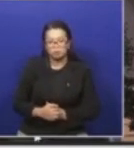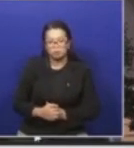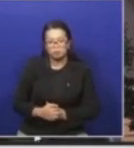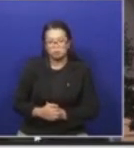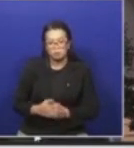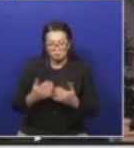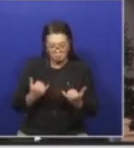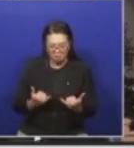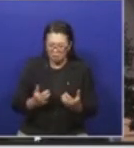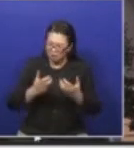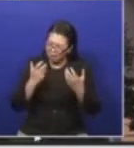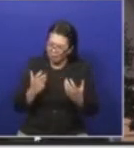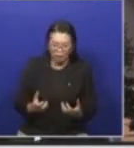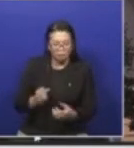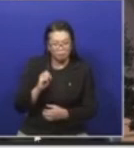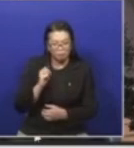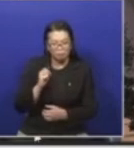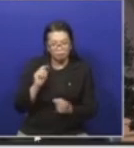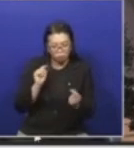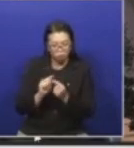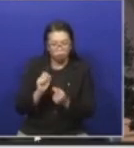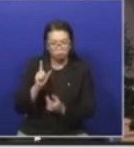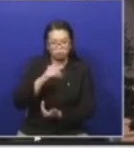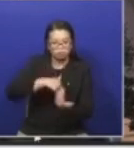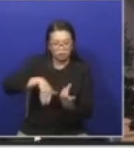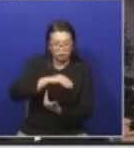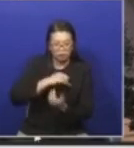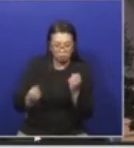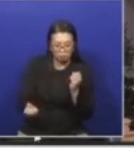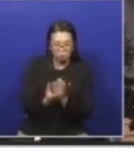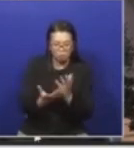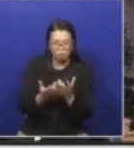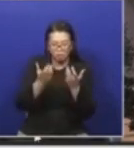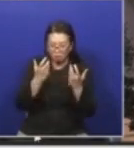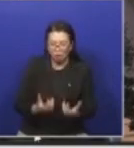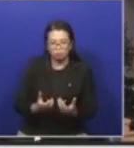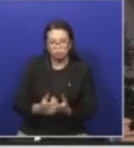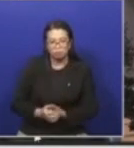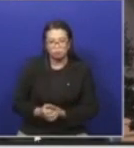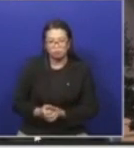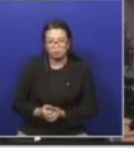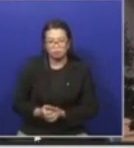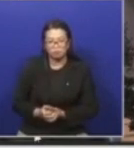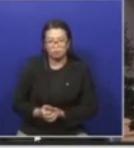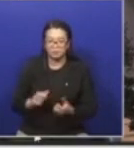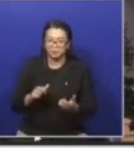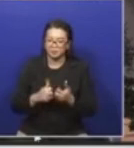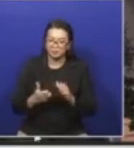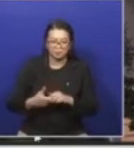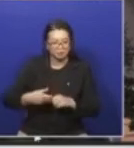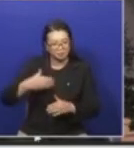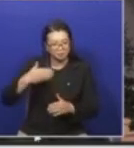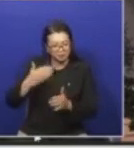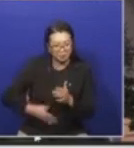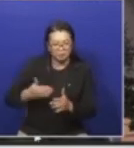นี่ยวันนี้หนักไปกว่านั้นอีกจากโควิดเนี่ยซ้ำเข้าไปอีกแต่ท่านครับสุดท้ายท่